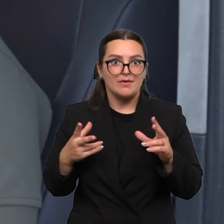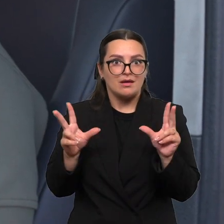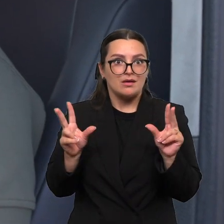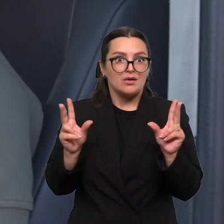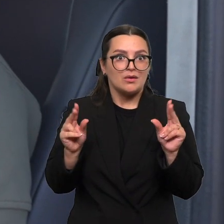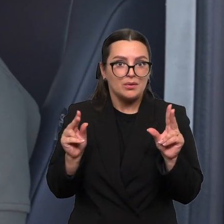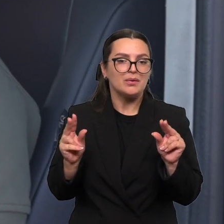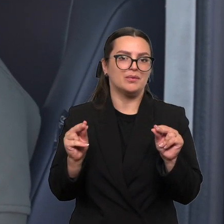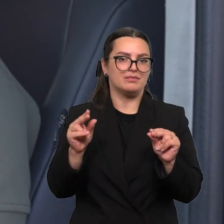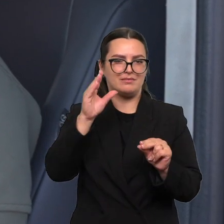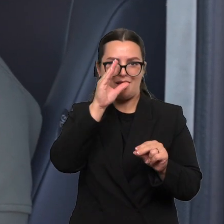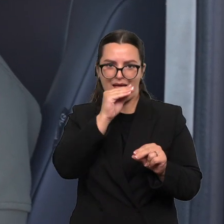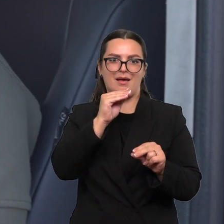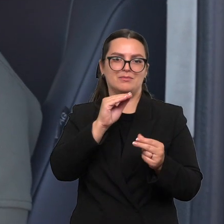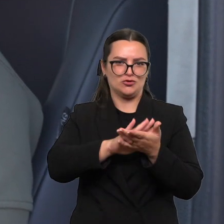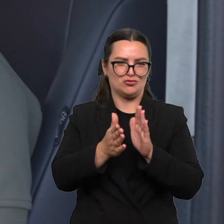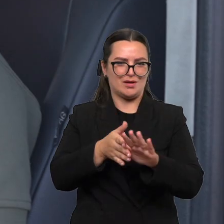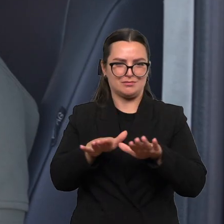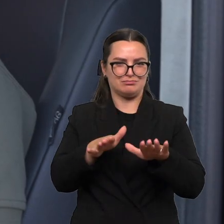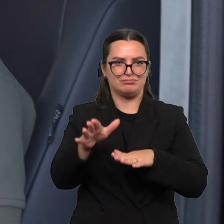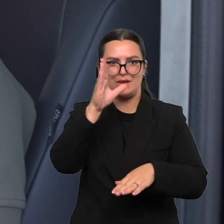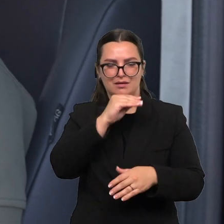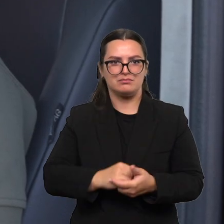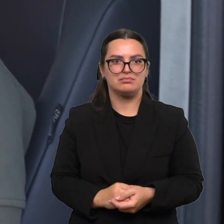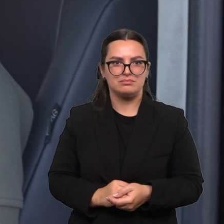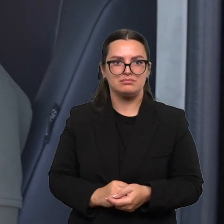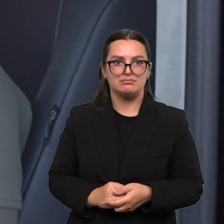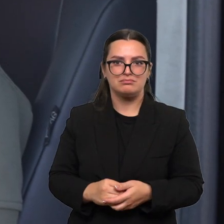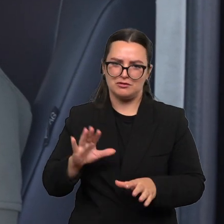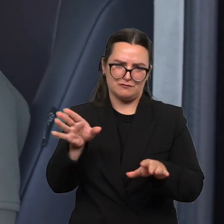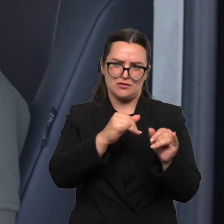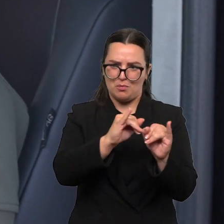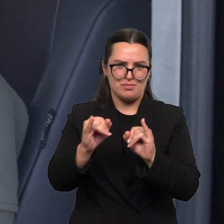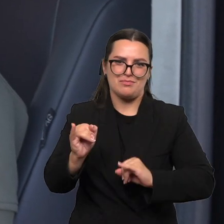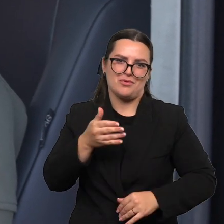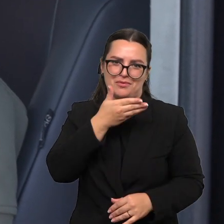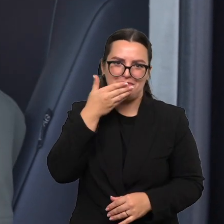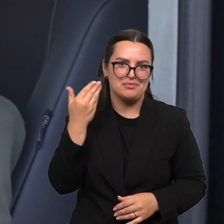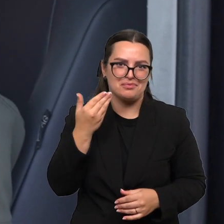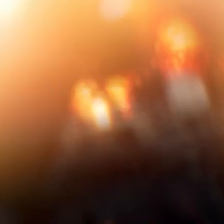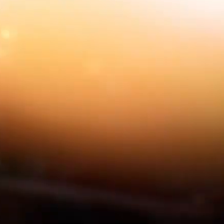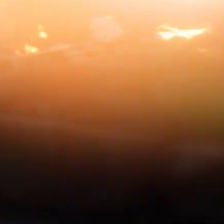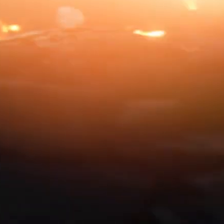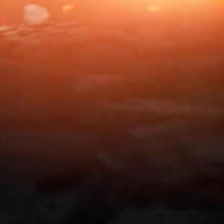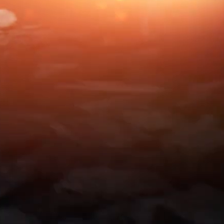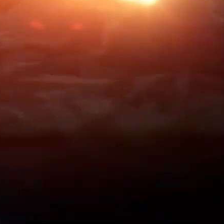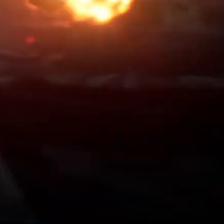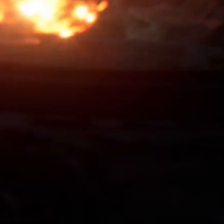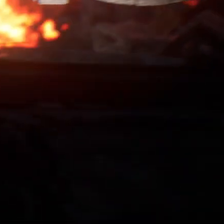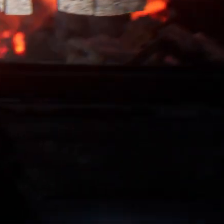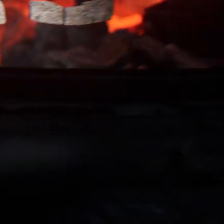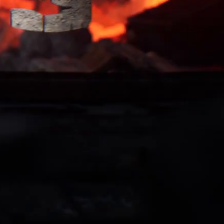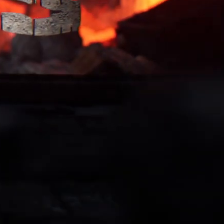buvom sėkmingi šiuo atveju. Buvom pasiruošę. Dar ne viskas taip blogai. Po trumpos pertraukėlės